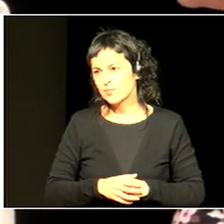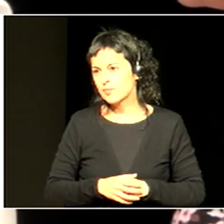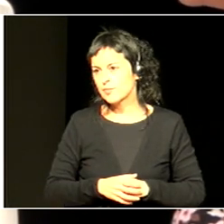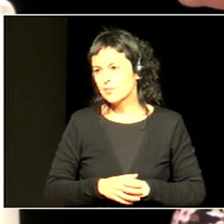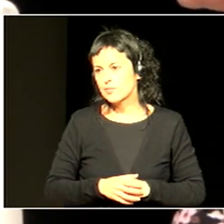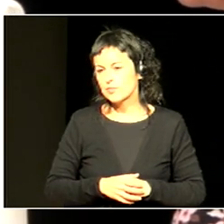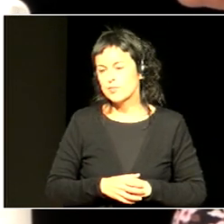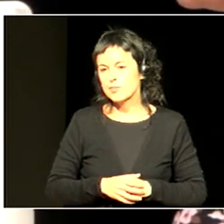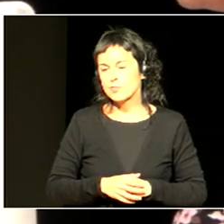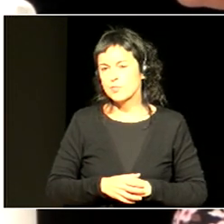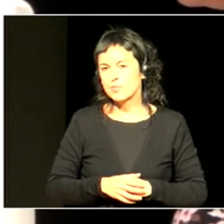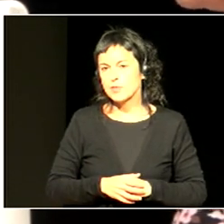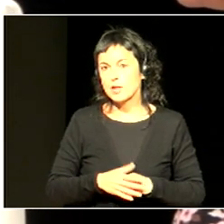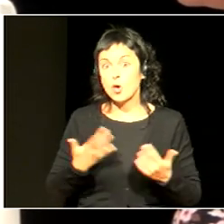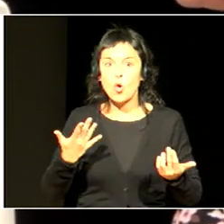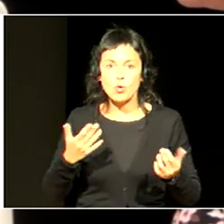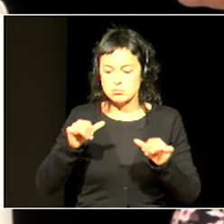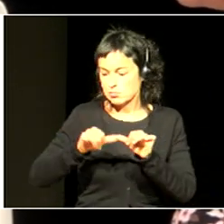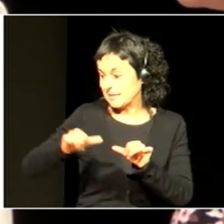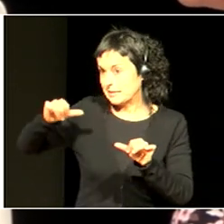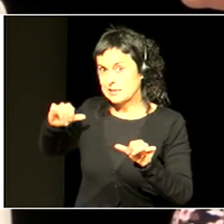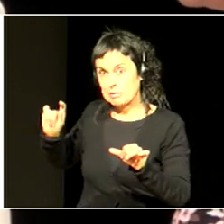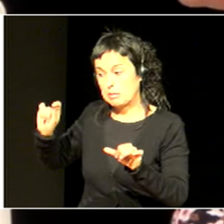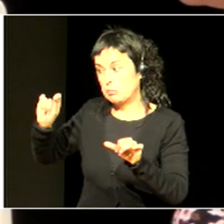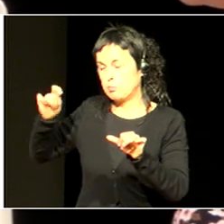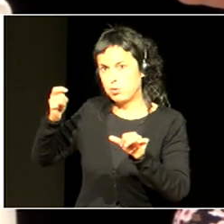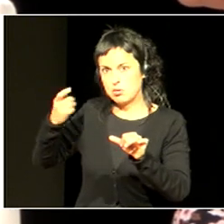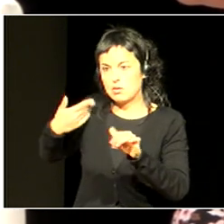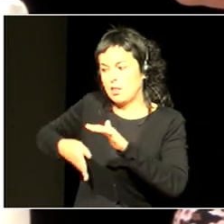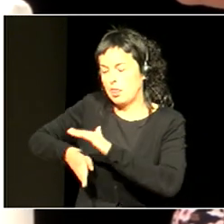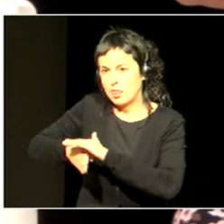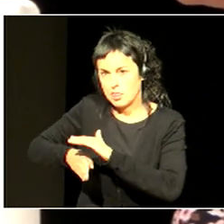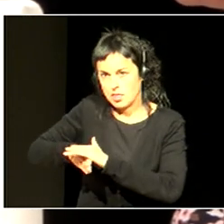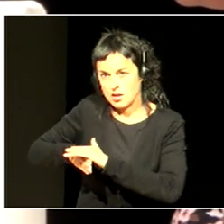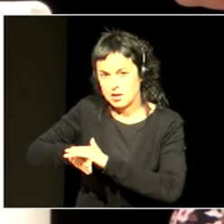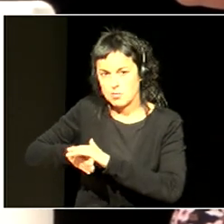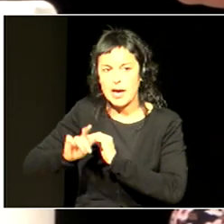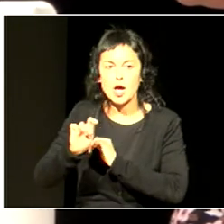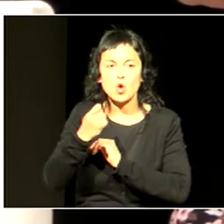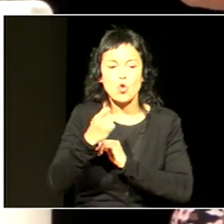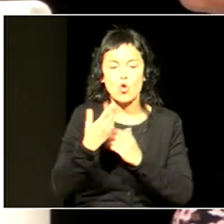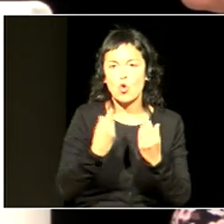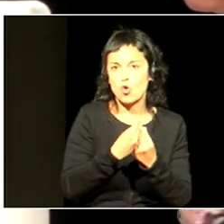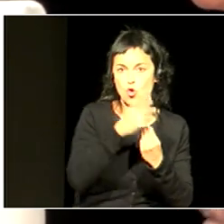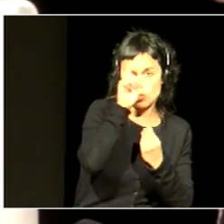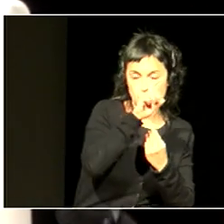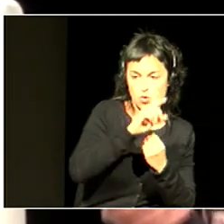behintzat lortu duguna mantentzea, bai ikasleekin, bai irakasleekin, bai, ba, etengabeko